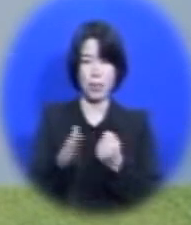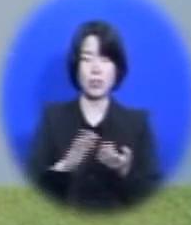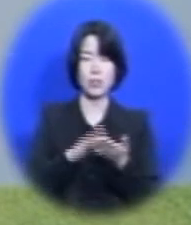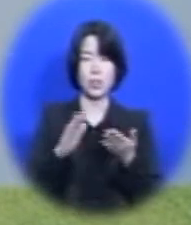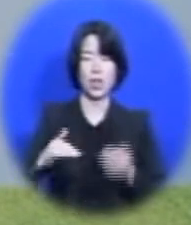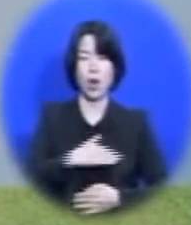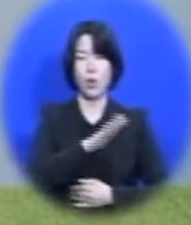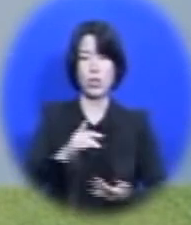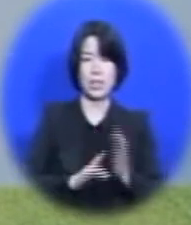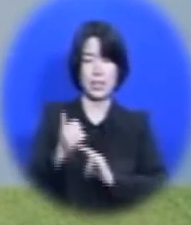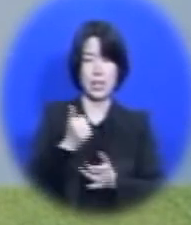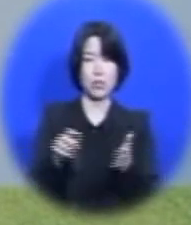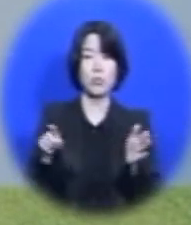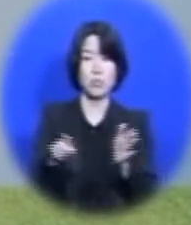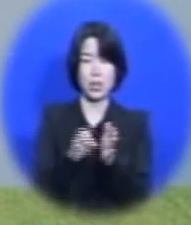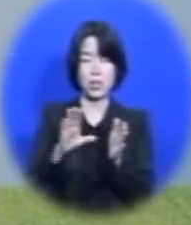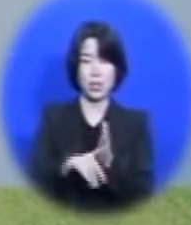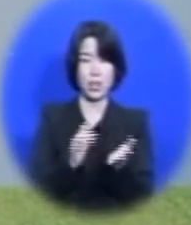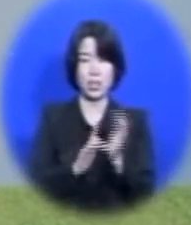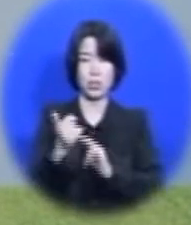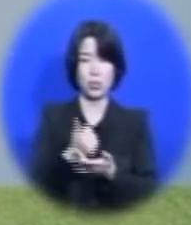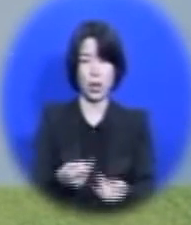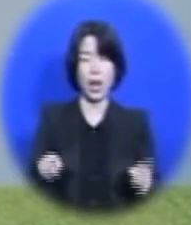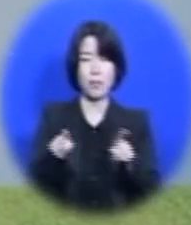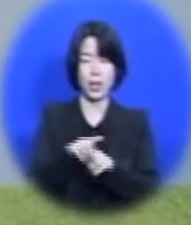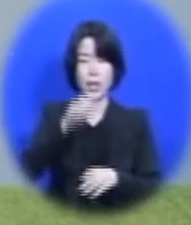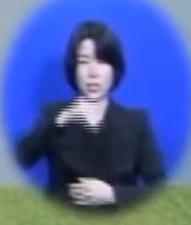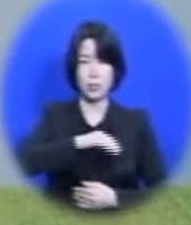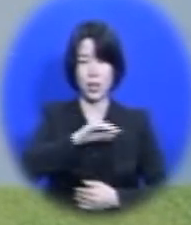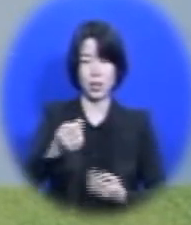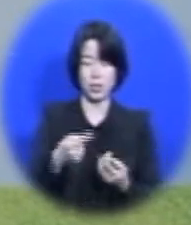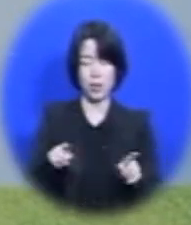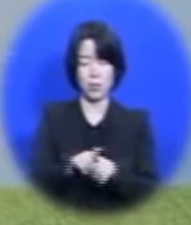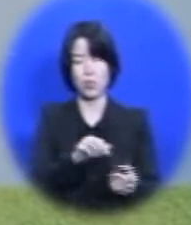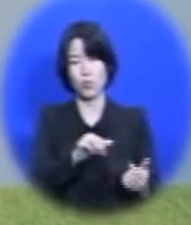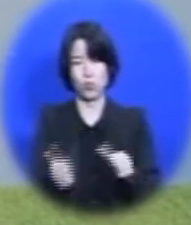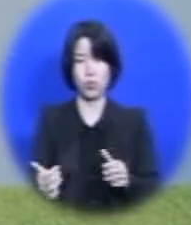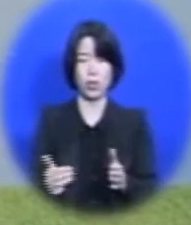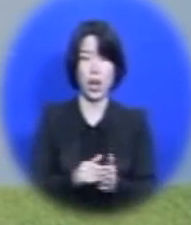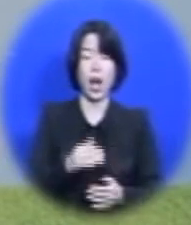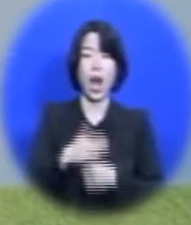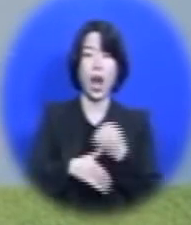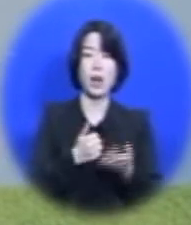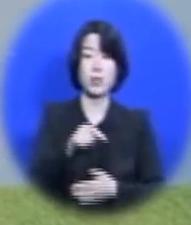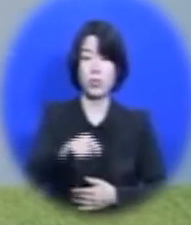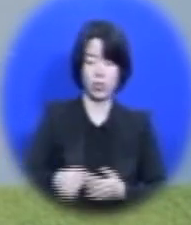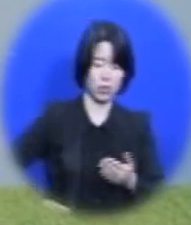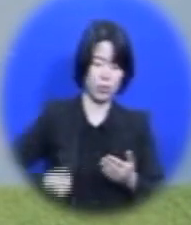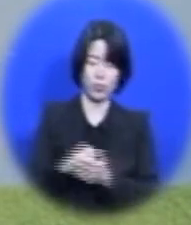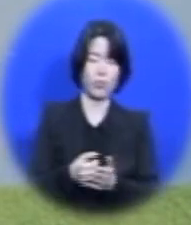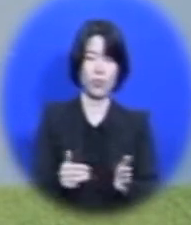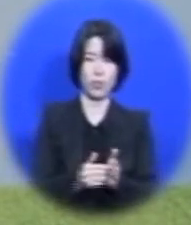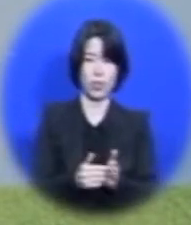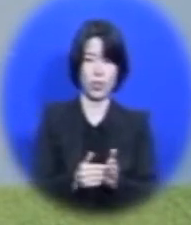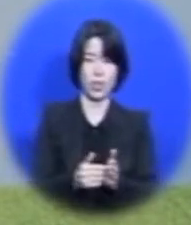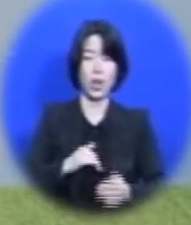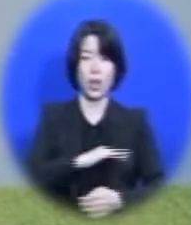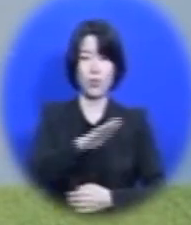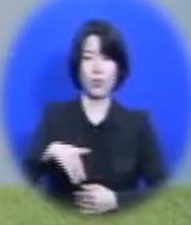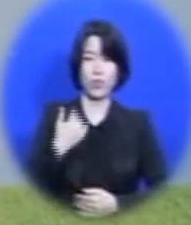예수를 믿을 때 예수님과 함께 십자가에 함께 죽었습니다. 하나님이 그렇게 정하셨습니다. 우리의